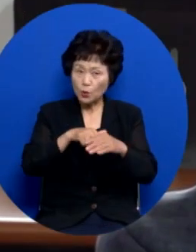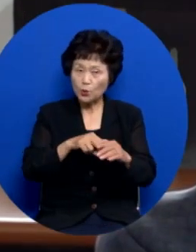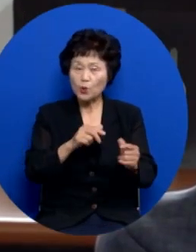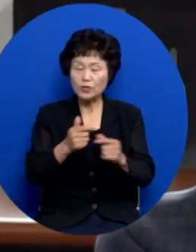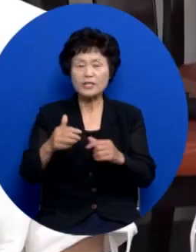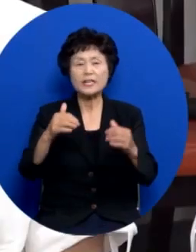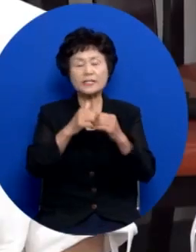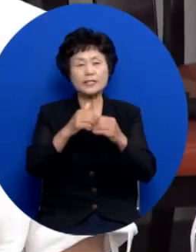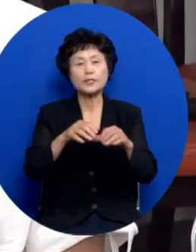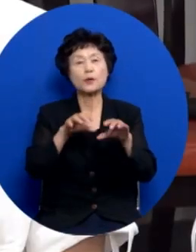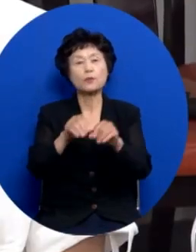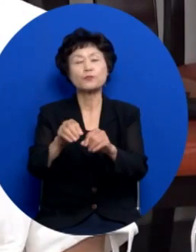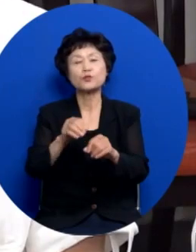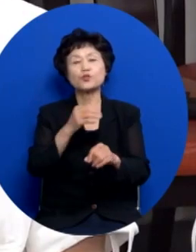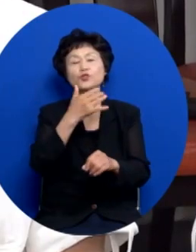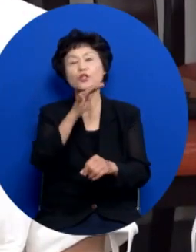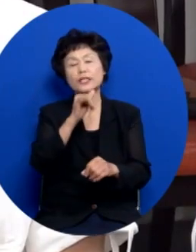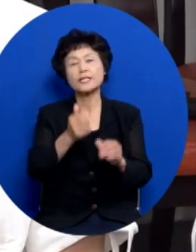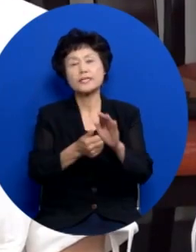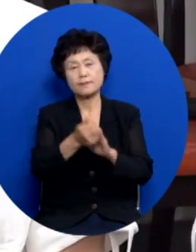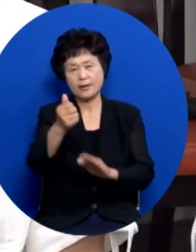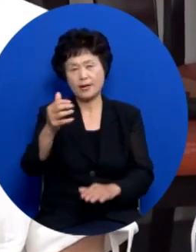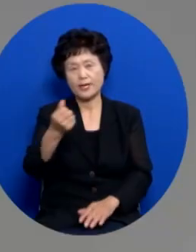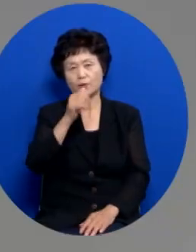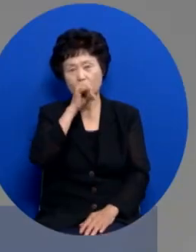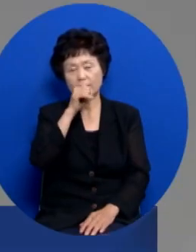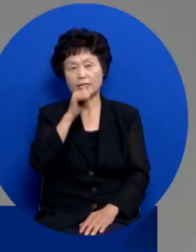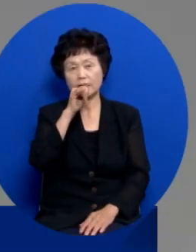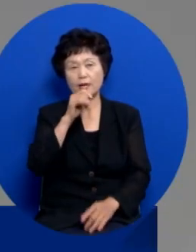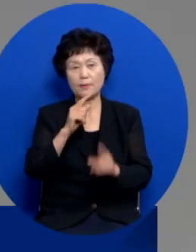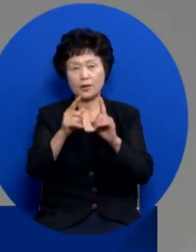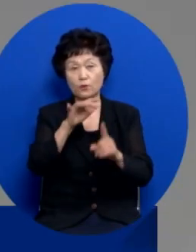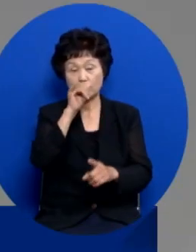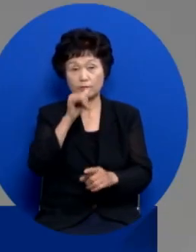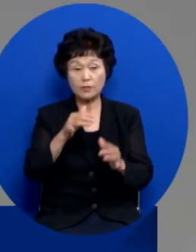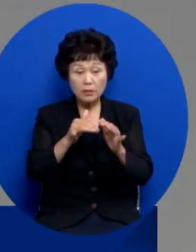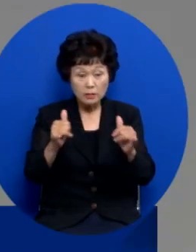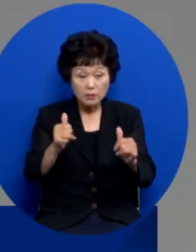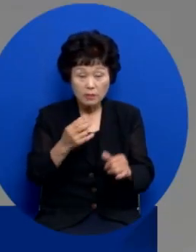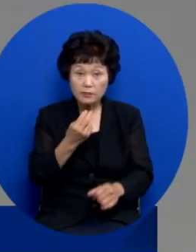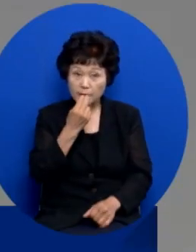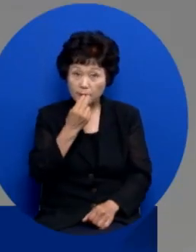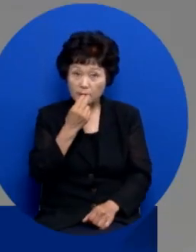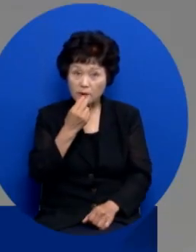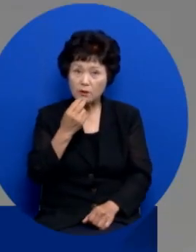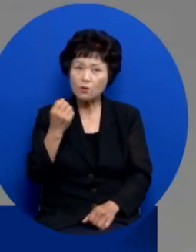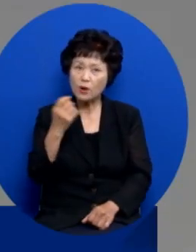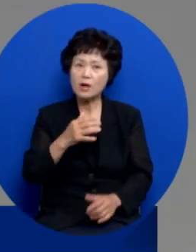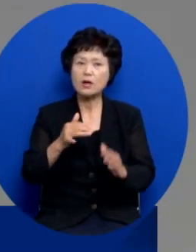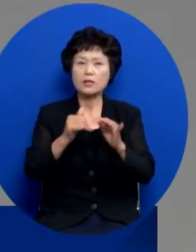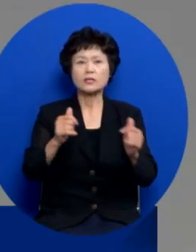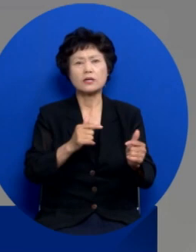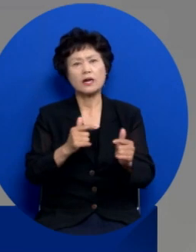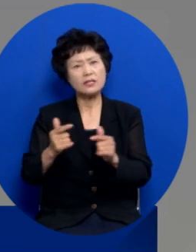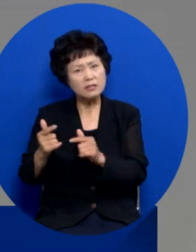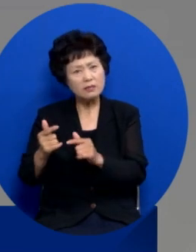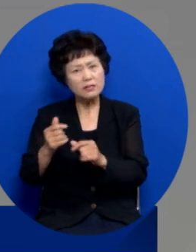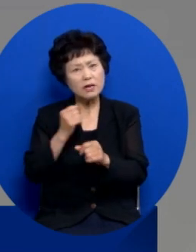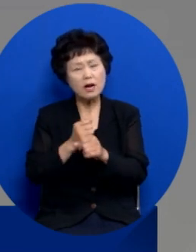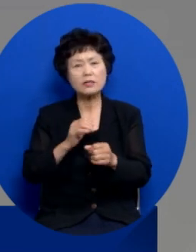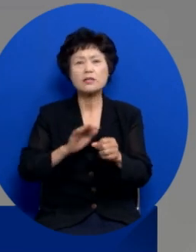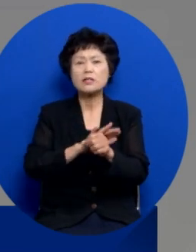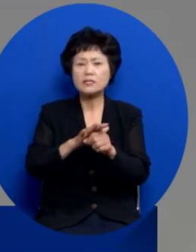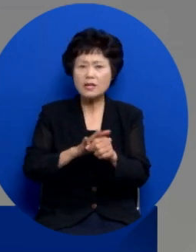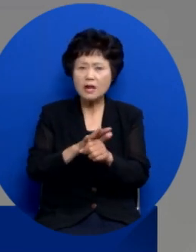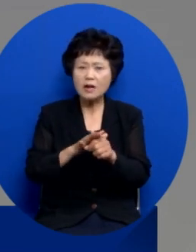일말의 희망을 품고 있다고 전했습니다. 인간의 생명과 또 인간들이 나누는 사랑에 대해서 논할